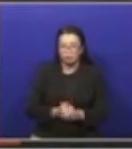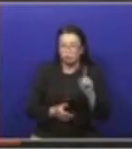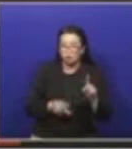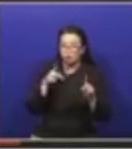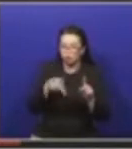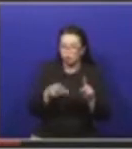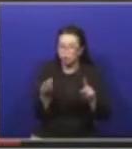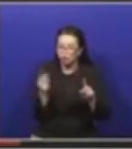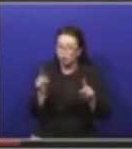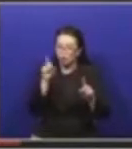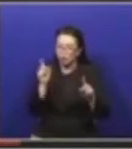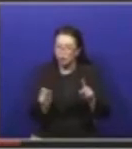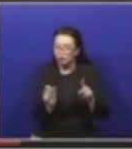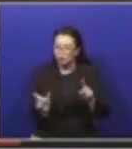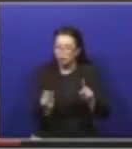มาแล้วผลเป็นยังไงครับทำไมผมไม่ต้องมาหยิบยกขึ้นอภิปรายในวันนี้